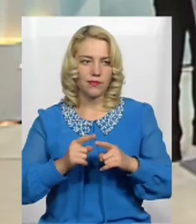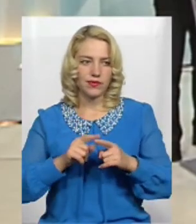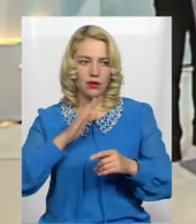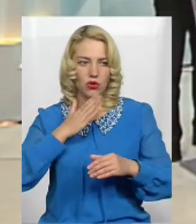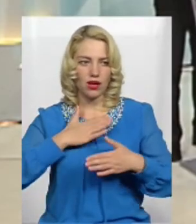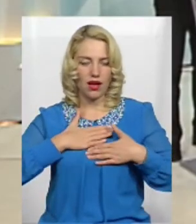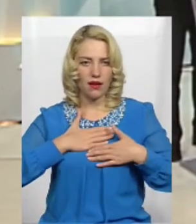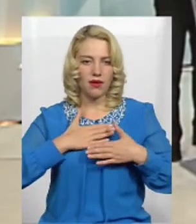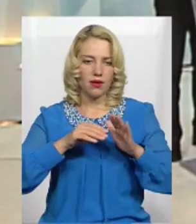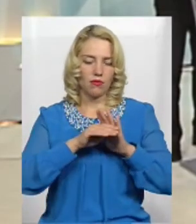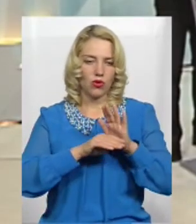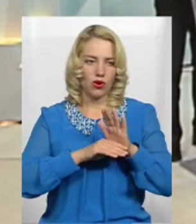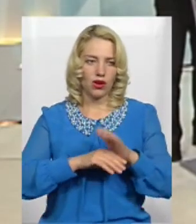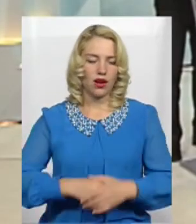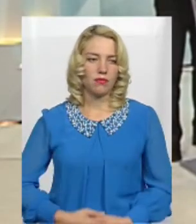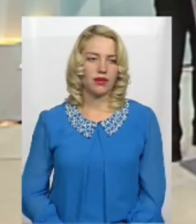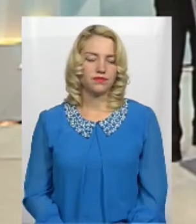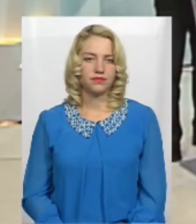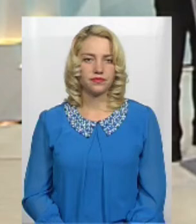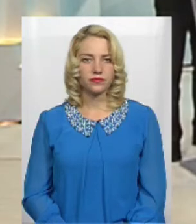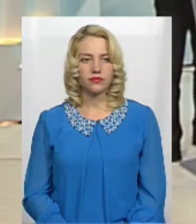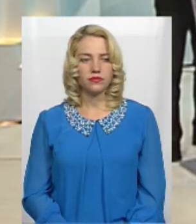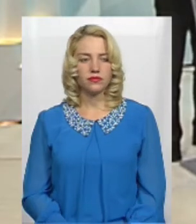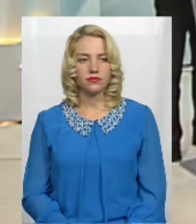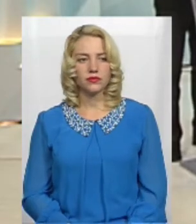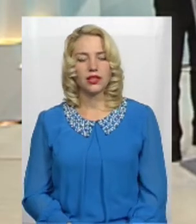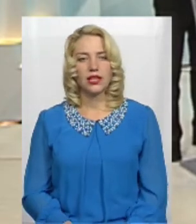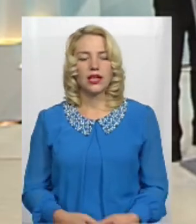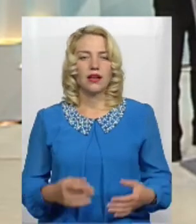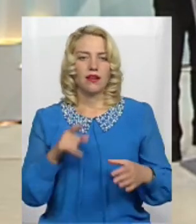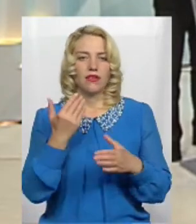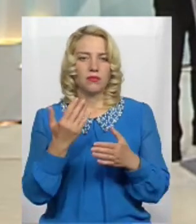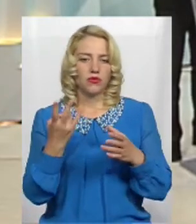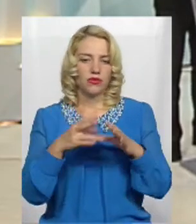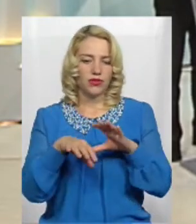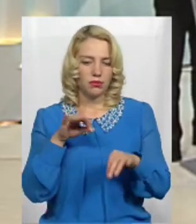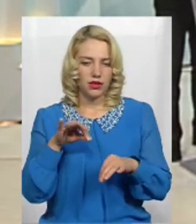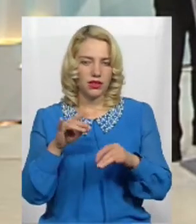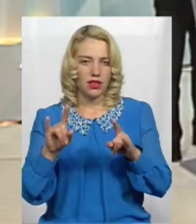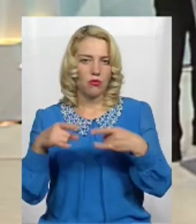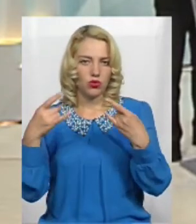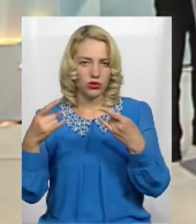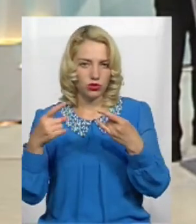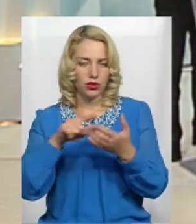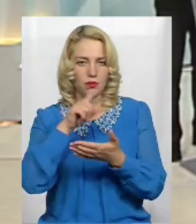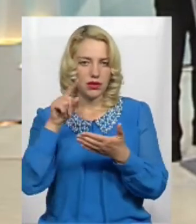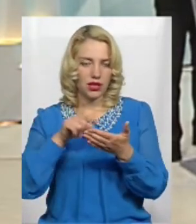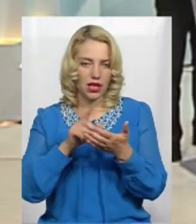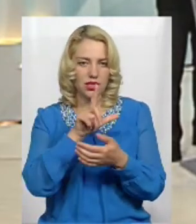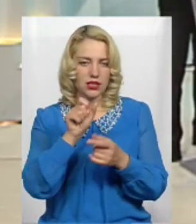є моя програма, мої переконання. Дякую. Зараз перед вами на моніторі з'являться виклики округу за